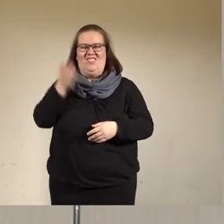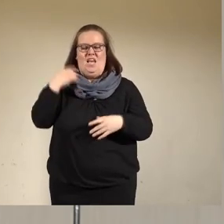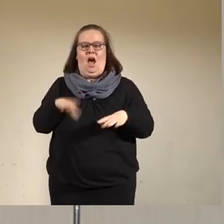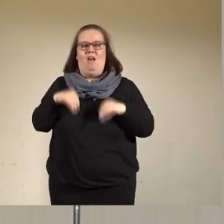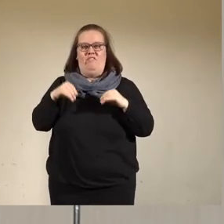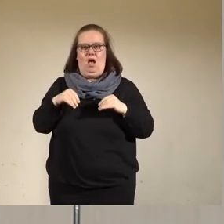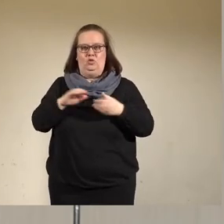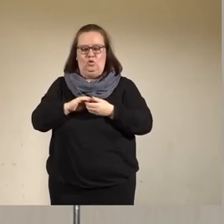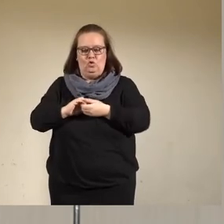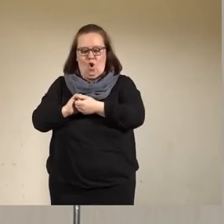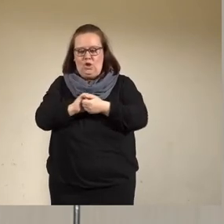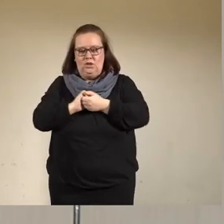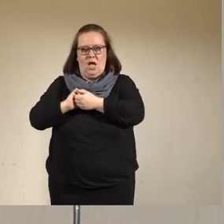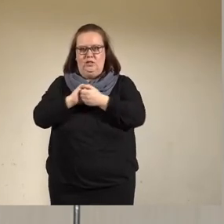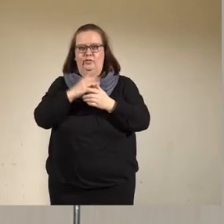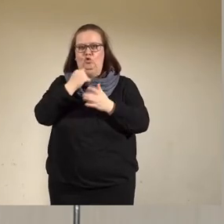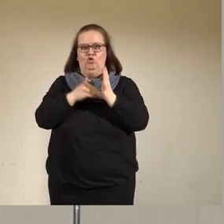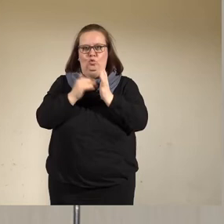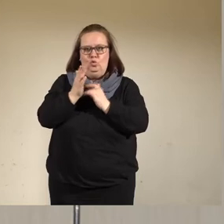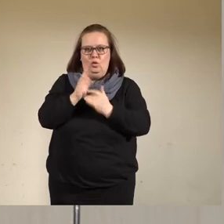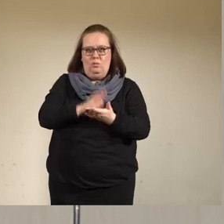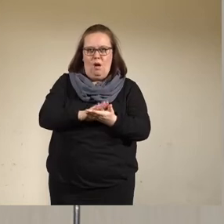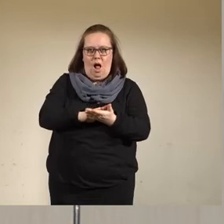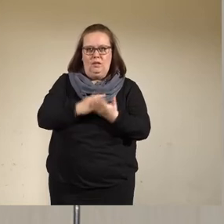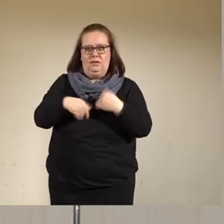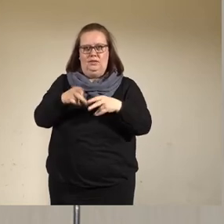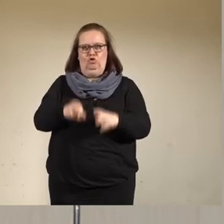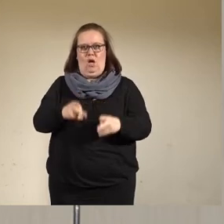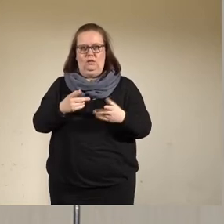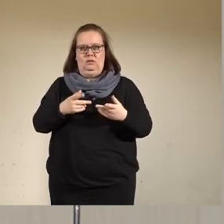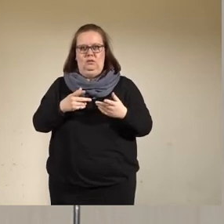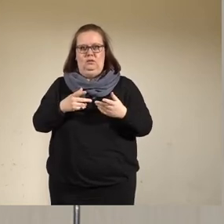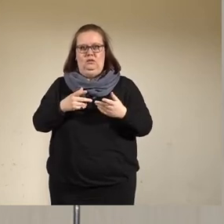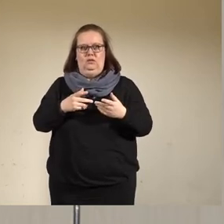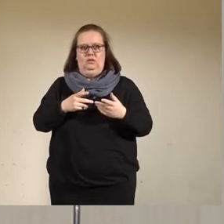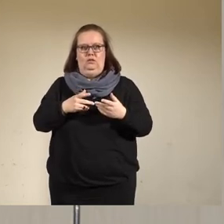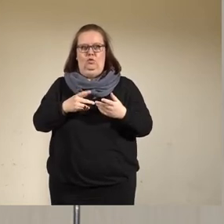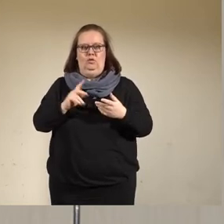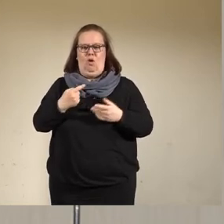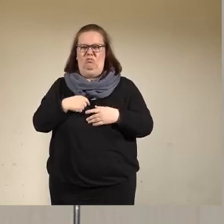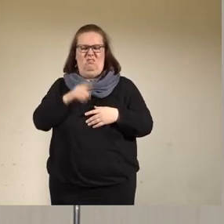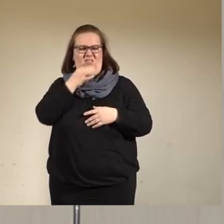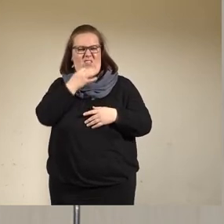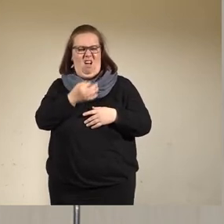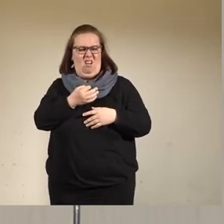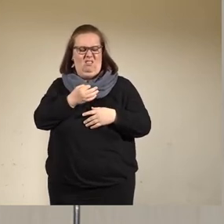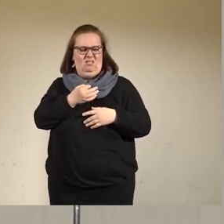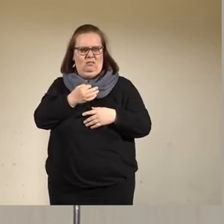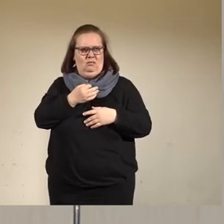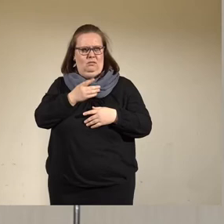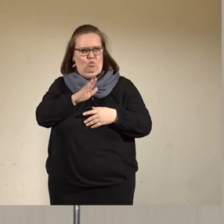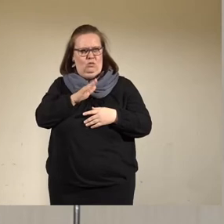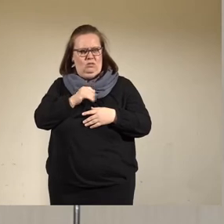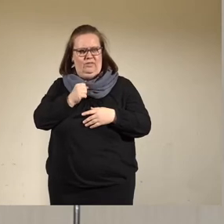Anfangskonsens, Strukturen erhalten in dieser Stadt. Und jetzt frage ich auch noch mal in